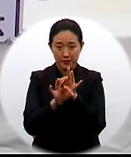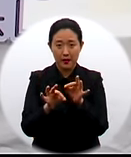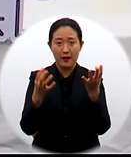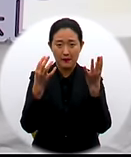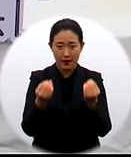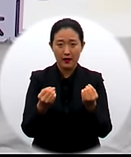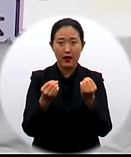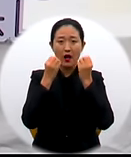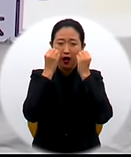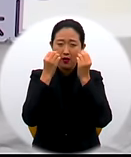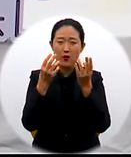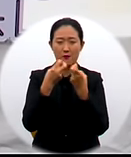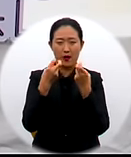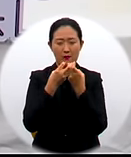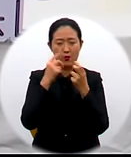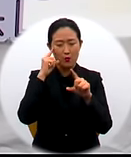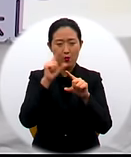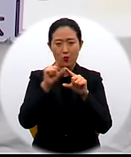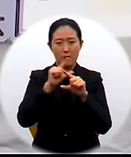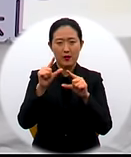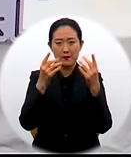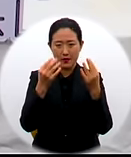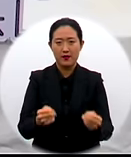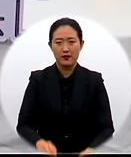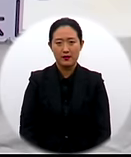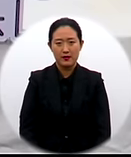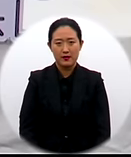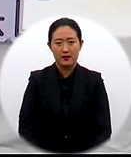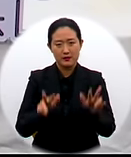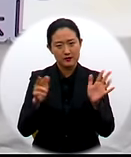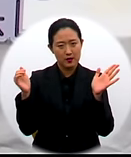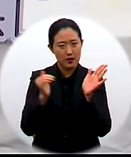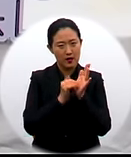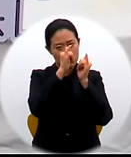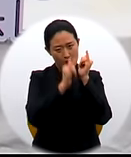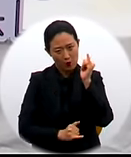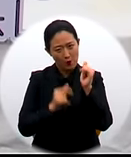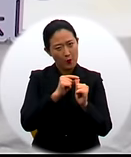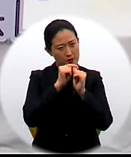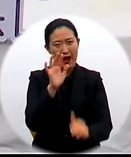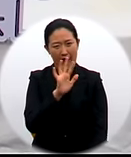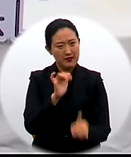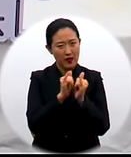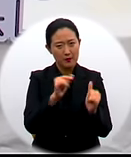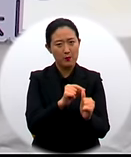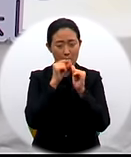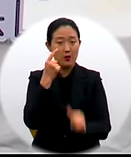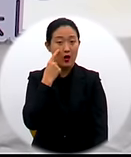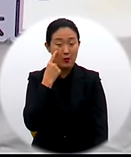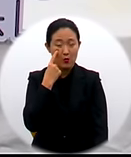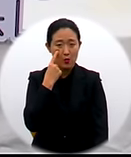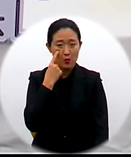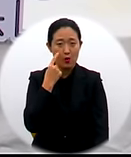있어요. 지금까지 우리가 항상 뽑지 않았던 사람도 뽑아보고 우리가 생각했을 때 전혀 백그라운드가 다른 사람도 한번 뽑아볼 수 있는